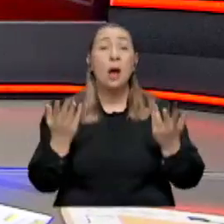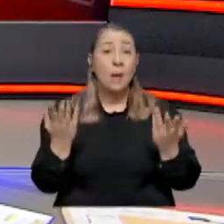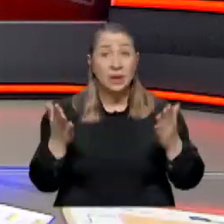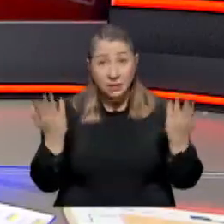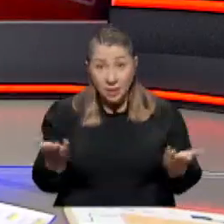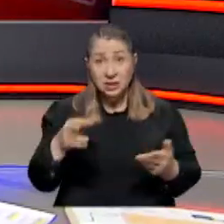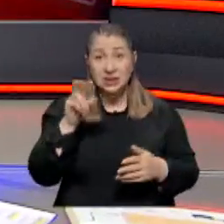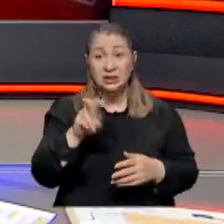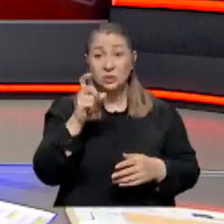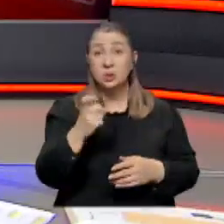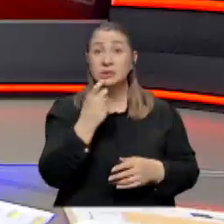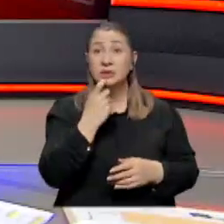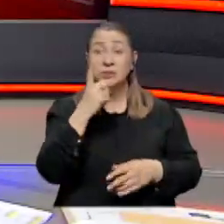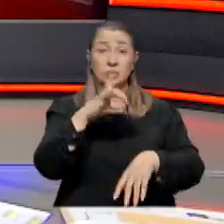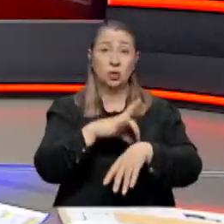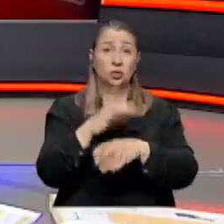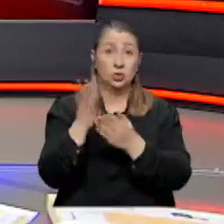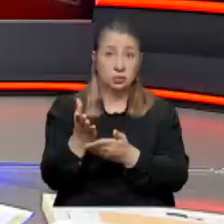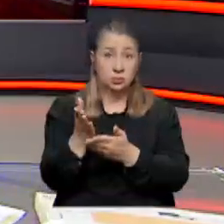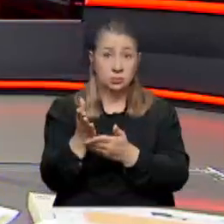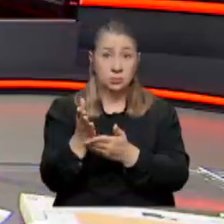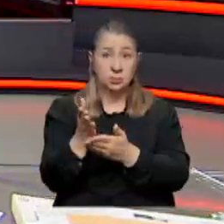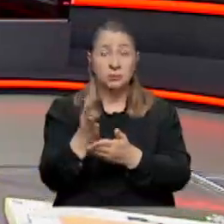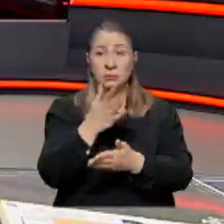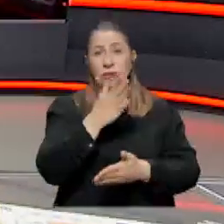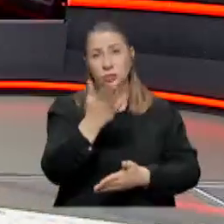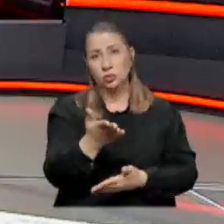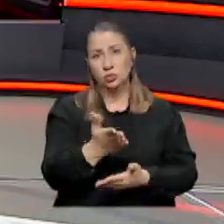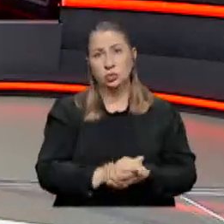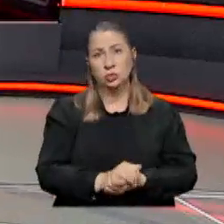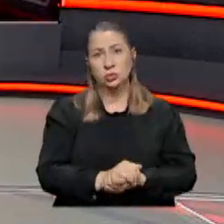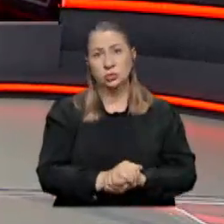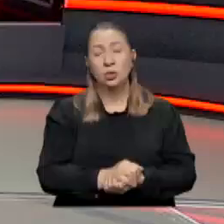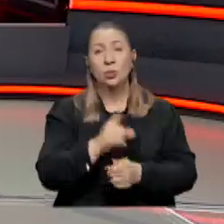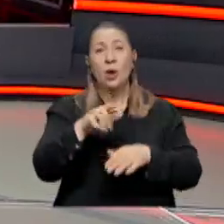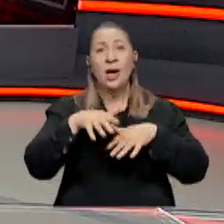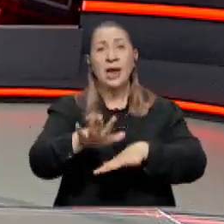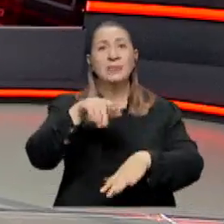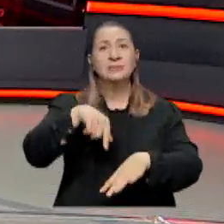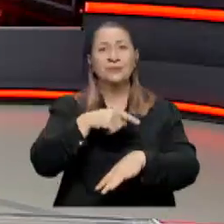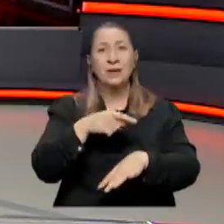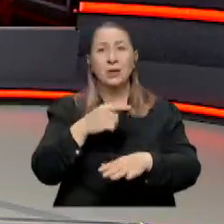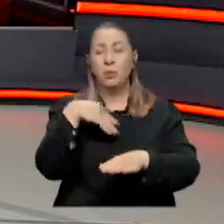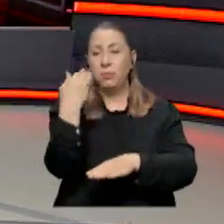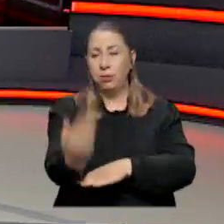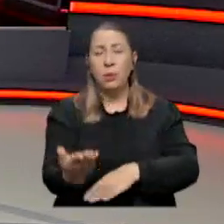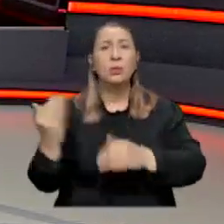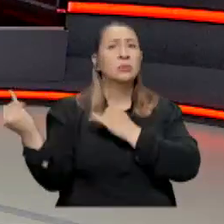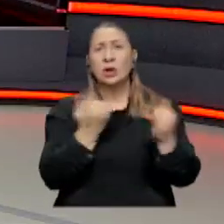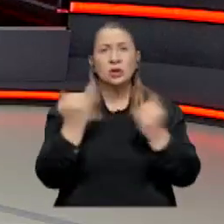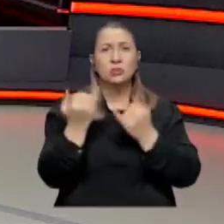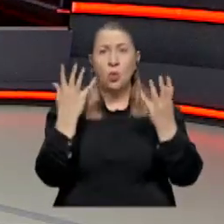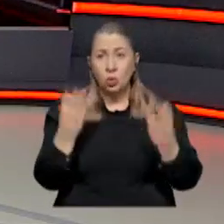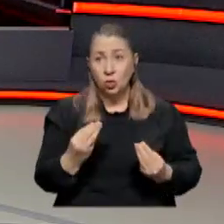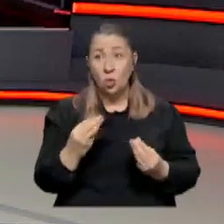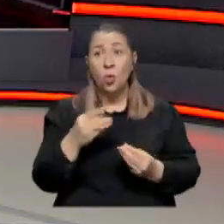Ama tabii 89 yaşında bir doktor. Biliyorsunuz bu eylemler sırasında yere düştü, tartışmaları